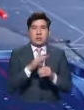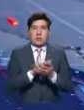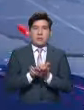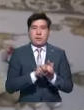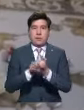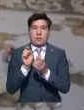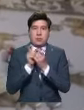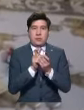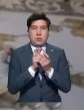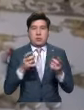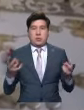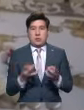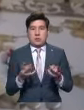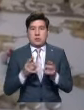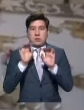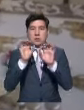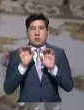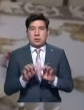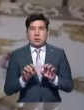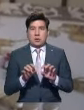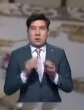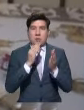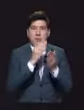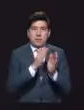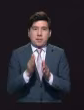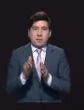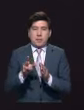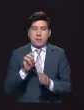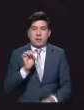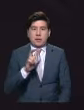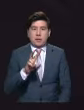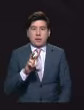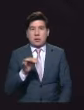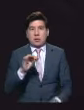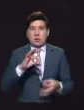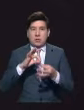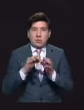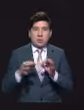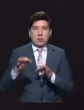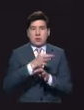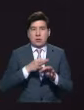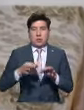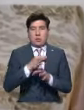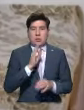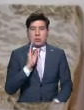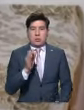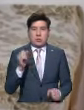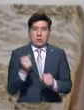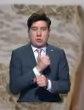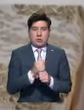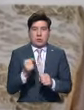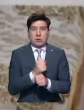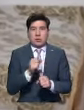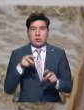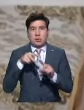күресуі керек. Заң жобасының жекелеген нормалары әлі де майшаммен қаралып талқыланады және бұл ретте зорлық-зомбылық пен